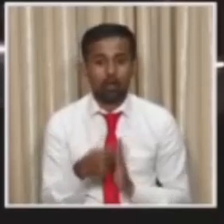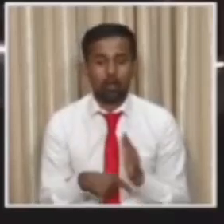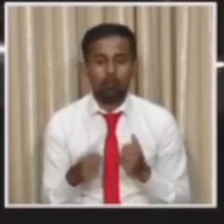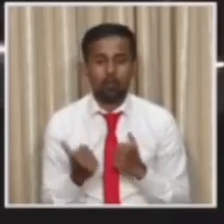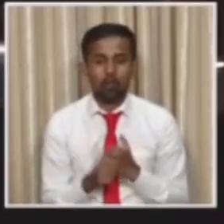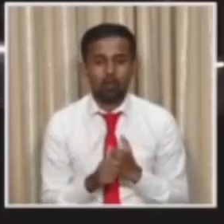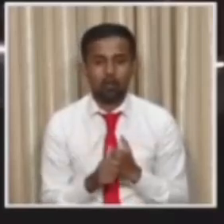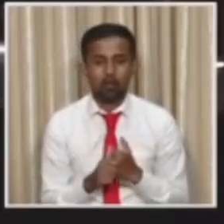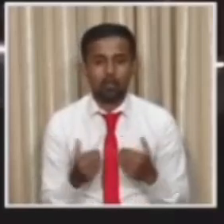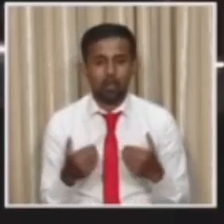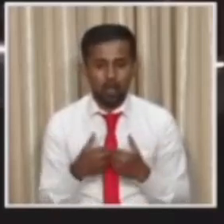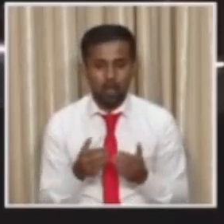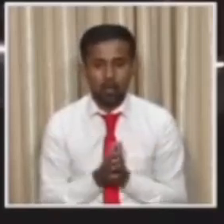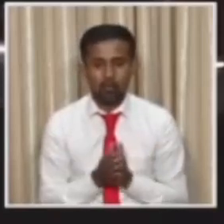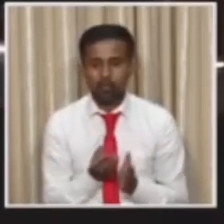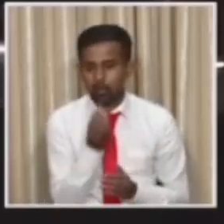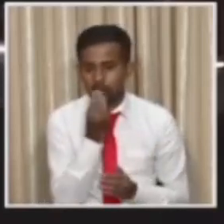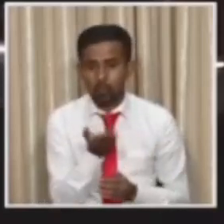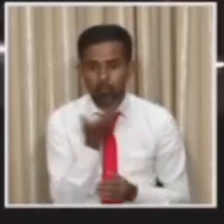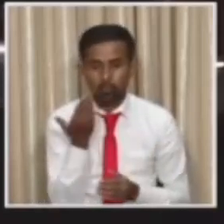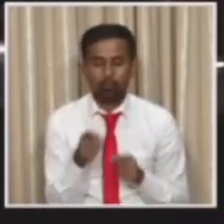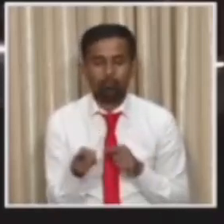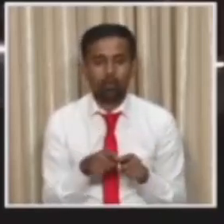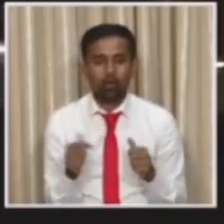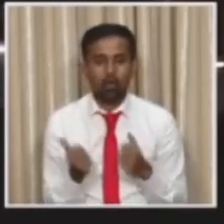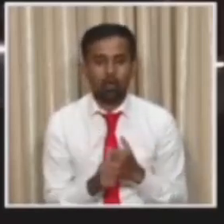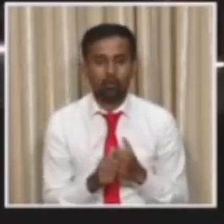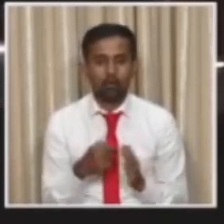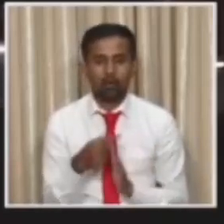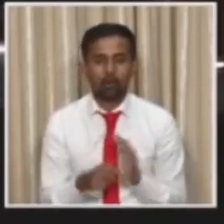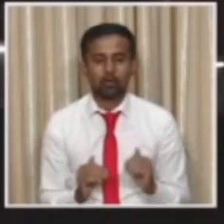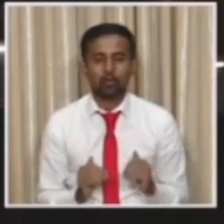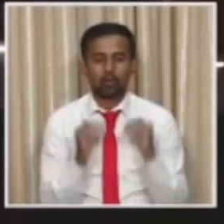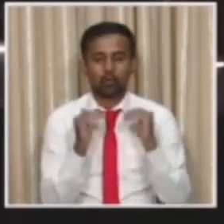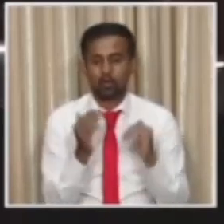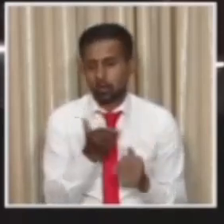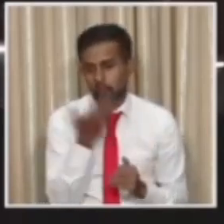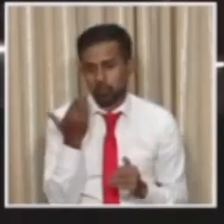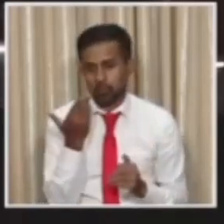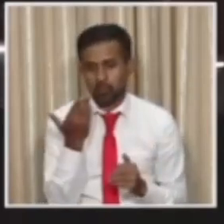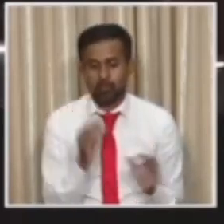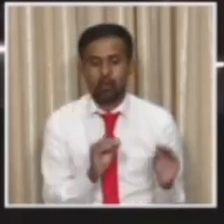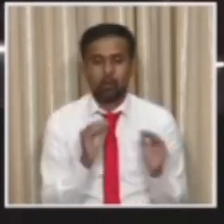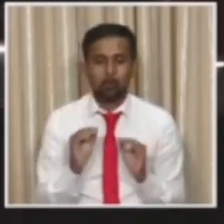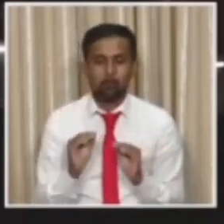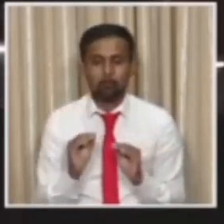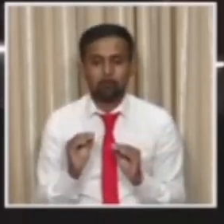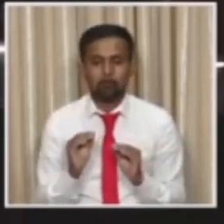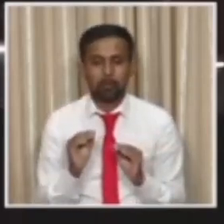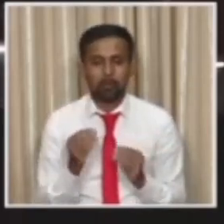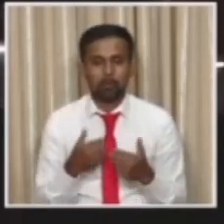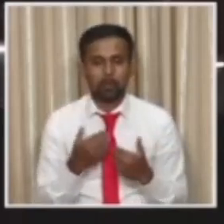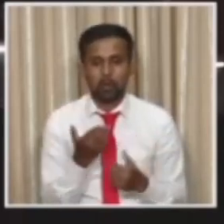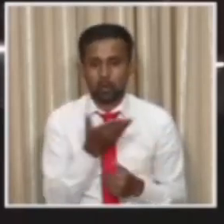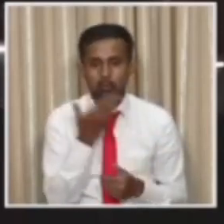නිෂ්පාදන අපේම පරිභෝජනයට ගන්න පුළුවන් විදියට අඩු මාසෙ මේ විදියට හදාගත්තොත් අපේ රට දියුණු කරන්න පුළුවන්. ඊට පස්සේ අපිට පුළුවන් එක්ස්පෝර්ට් එහෙම නැත්නම් අපිට